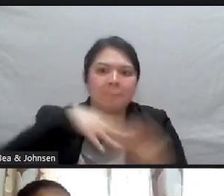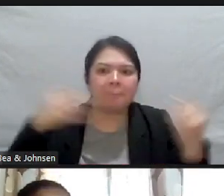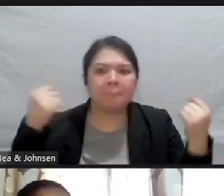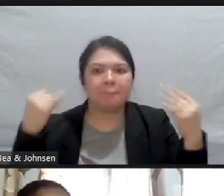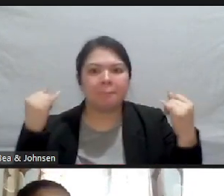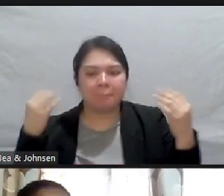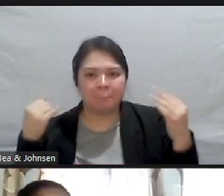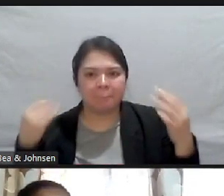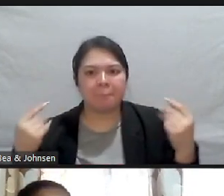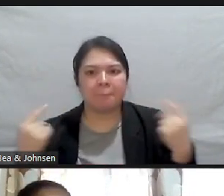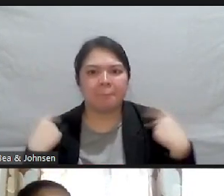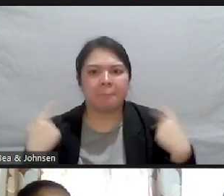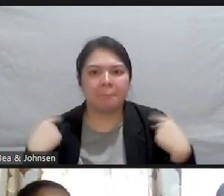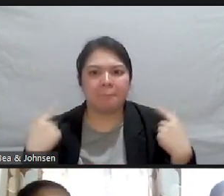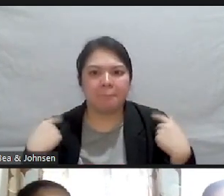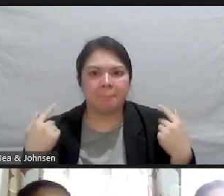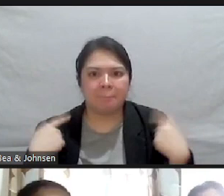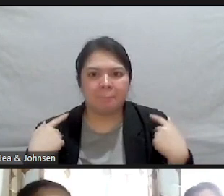na